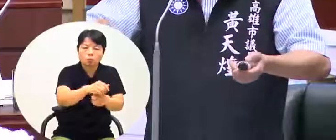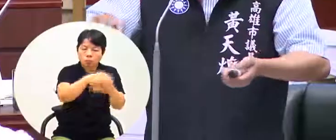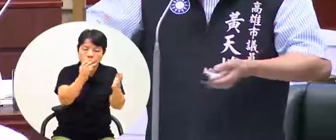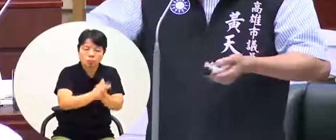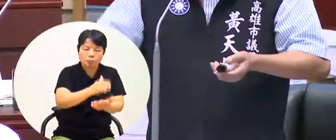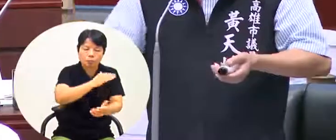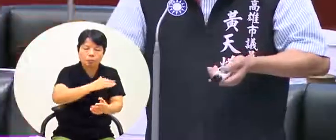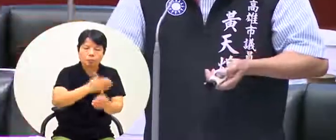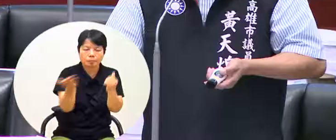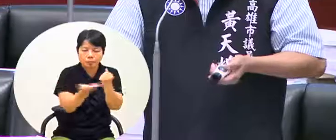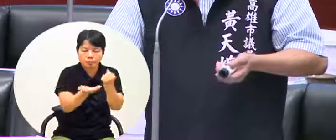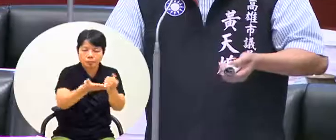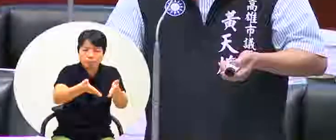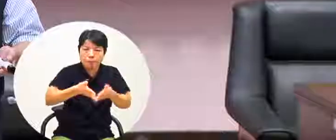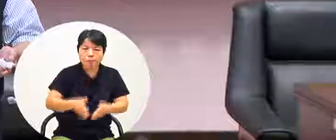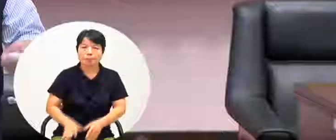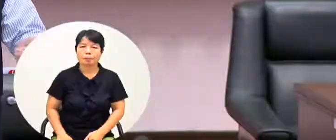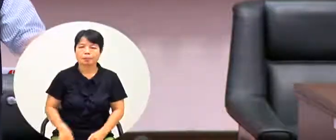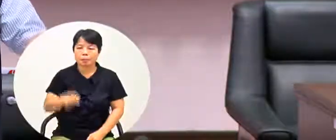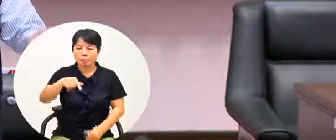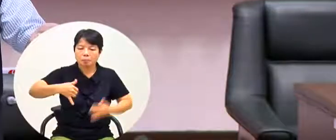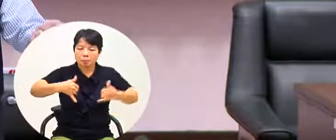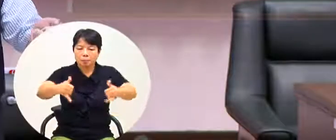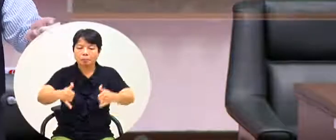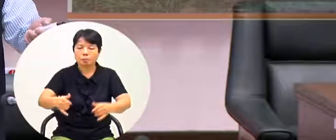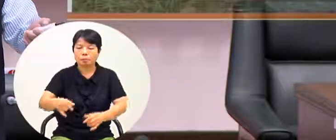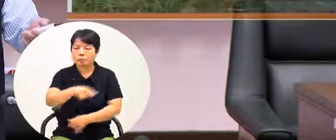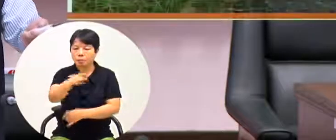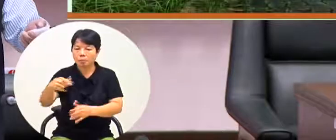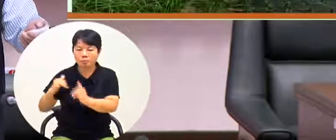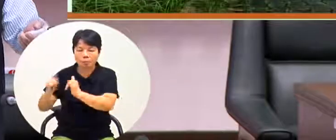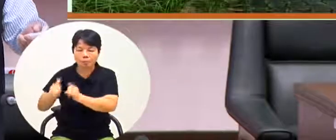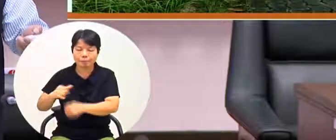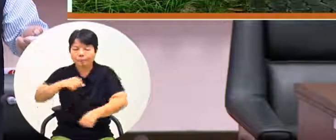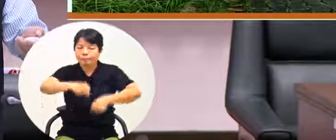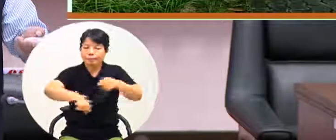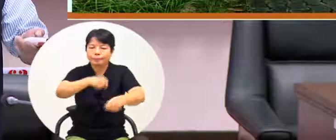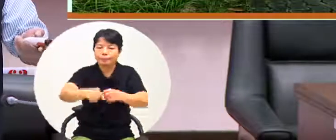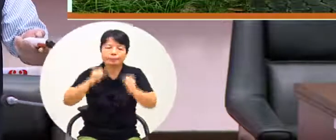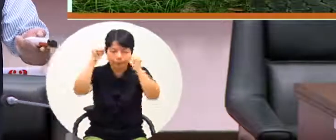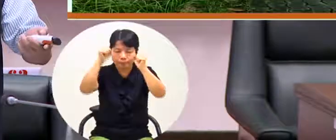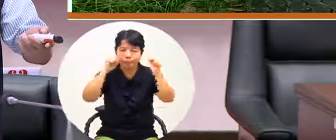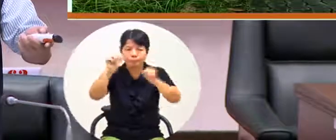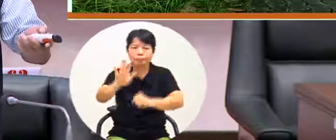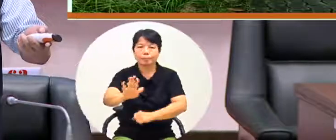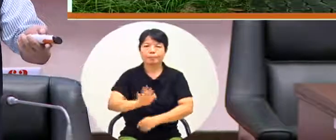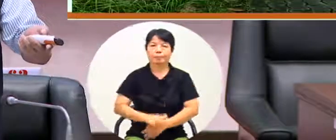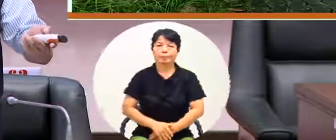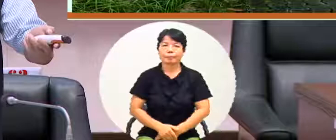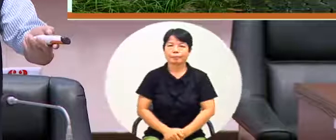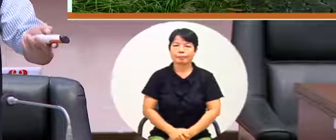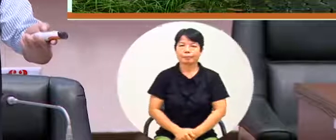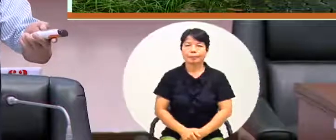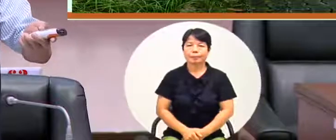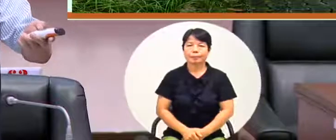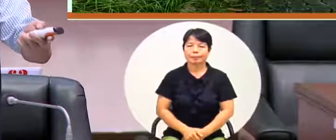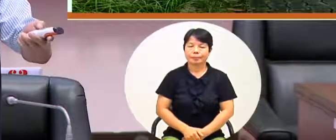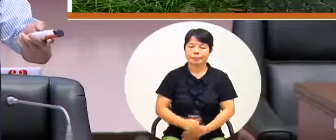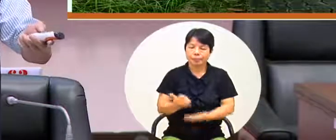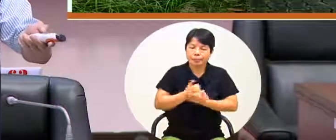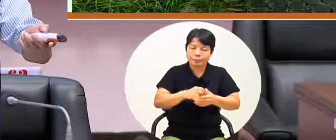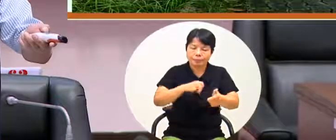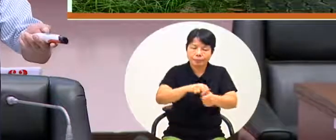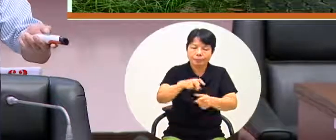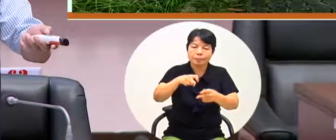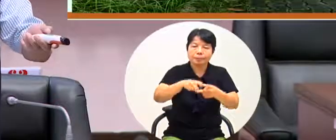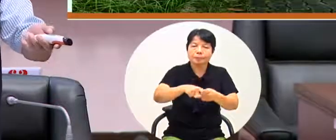遐利用这条在骑脚踏车在运动啦吼，所以啊，像咱永康遮吼，对着违约管理这个部门啊，